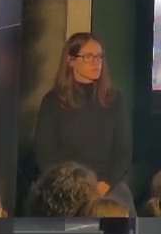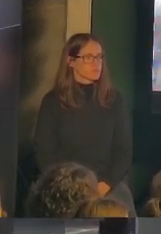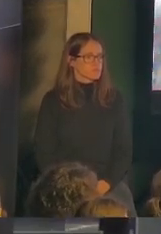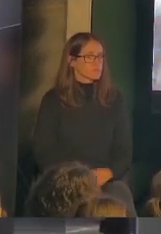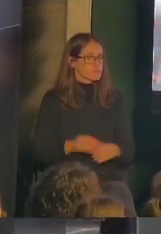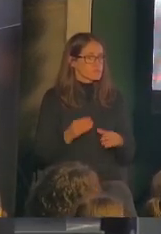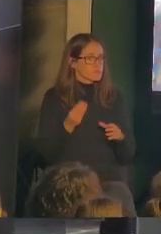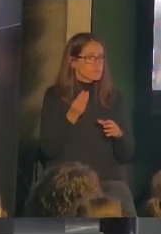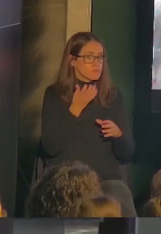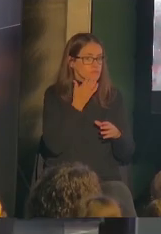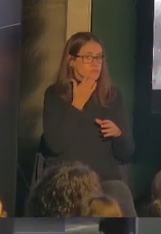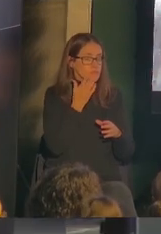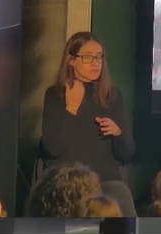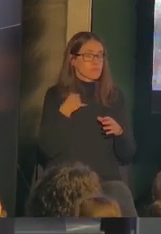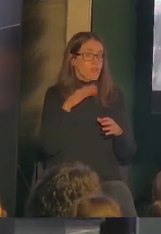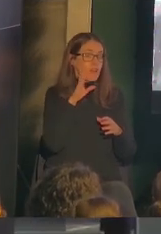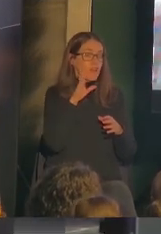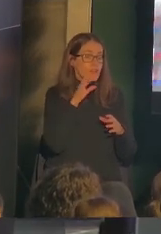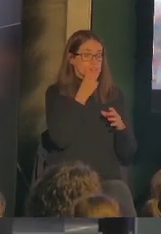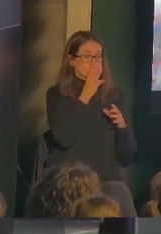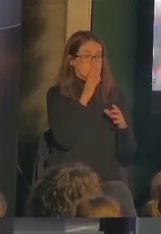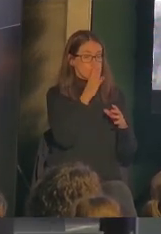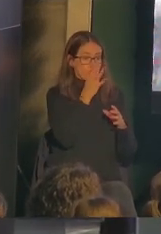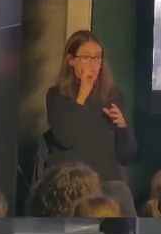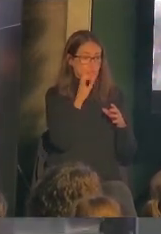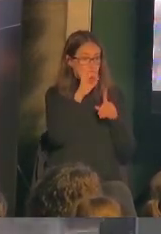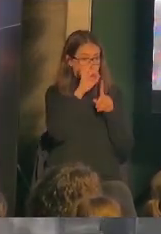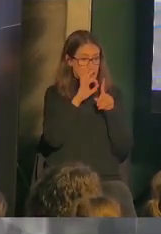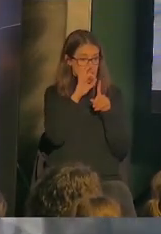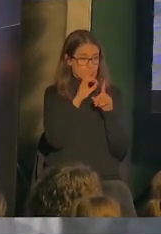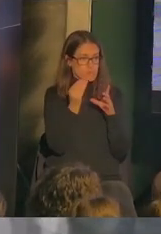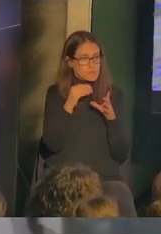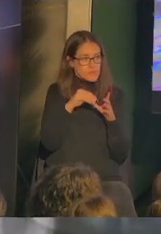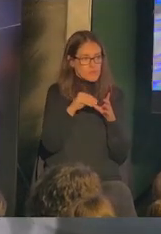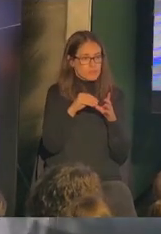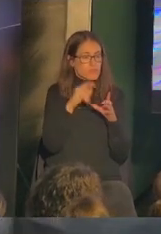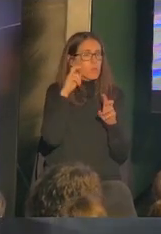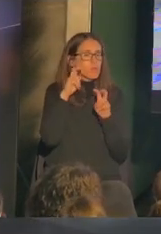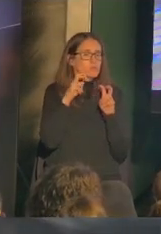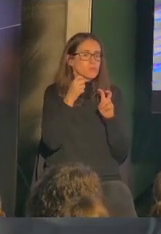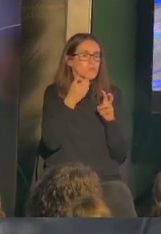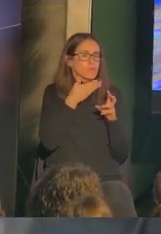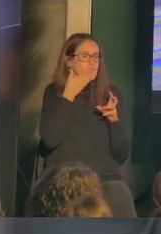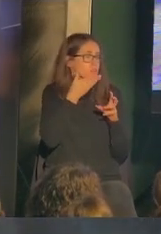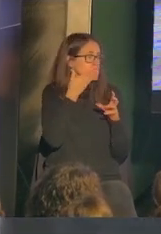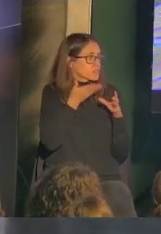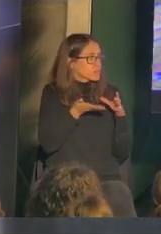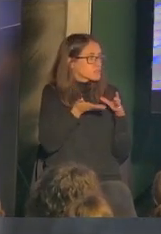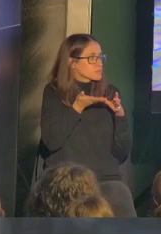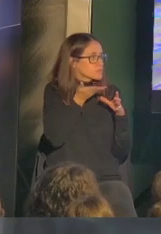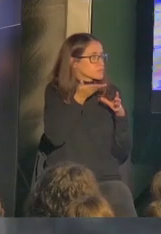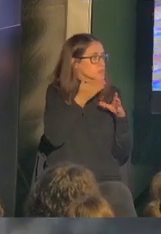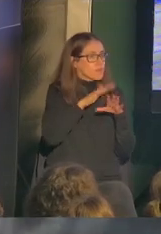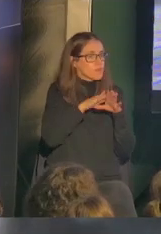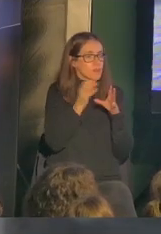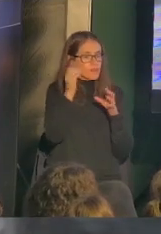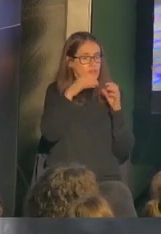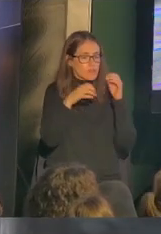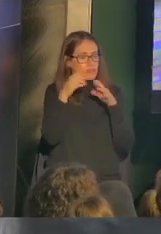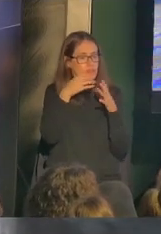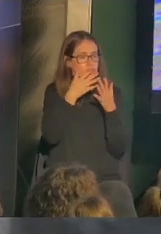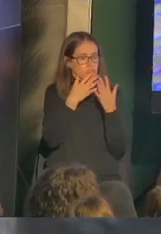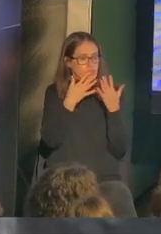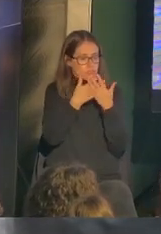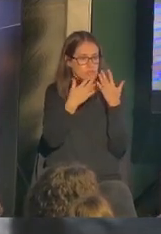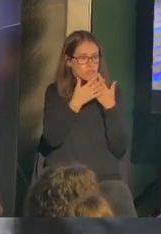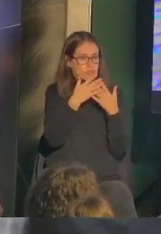Afegirem quan en tinguem sobre 30-40 graus. Vale? Realment és que estigui una mica calent, perquè d'aquesta manera, a mesura que ho anem integrant, es va dissolent,